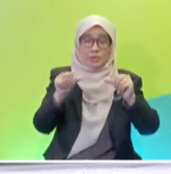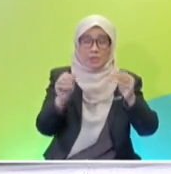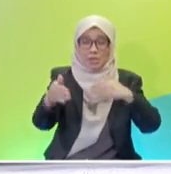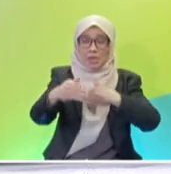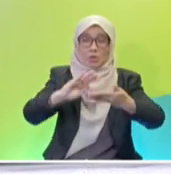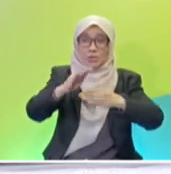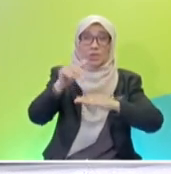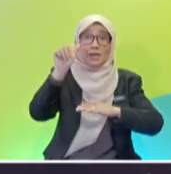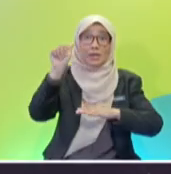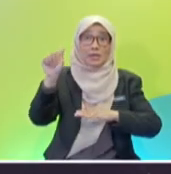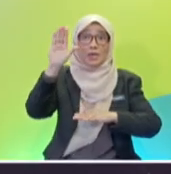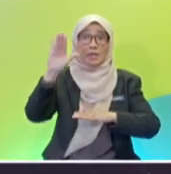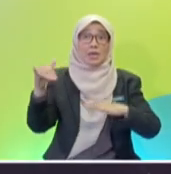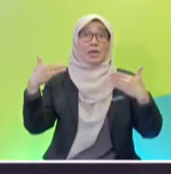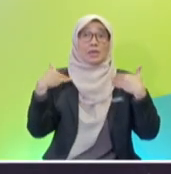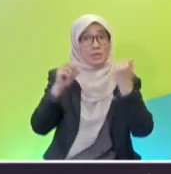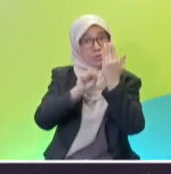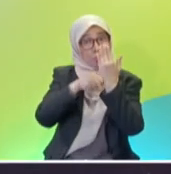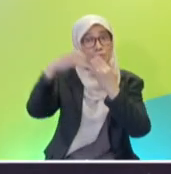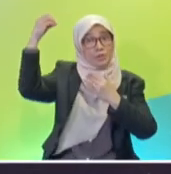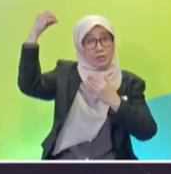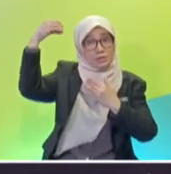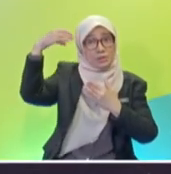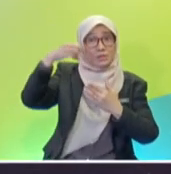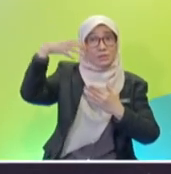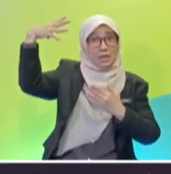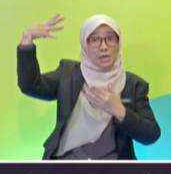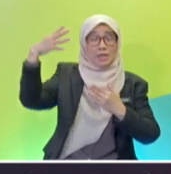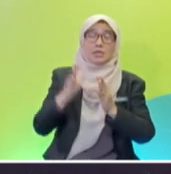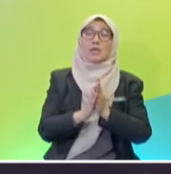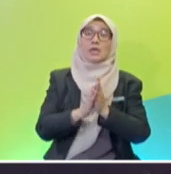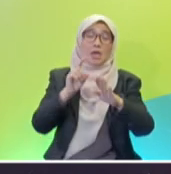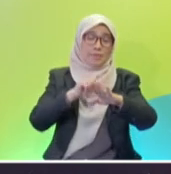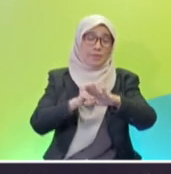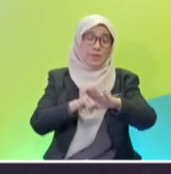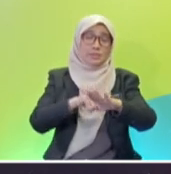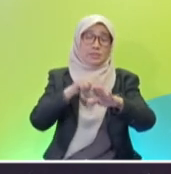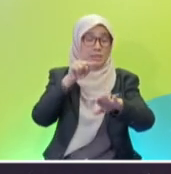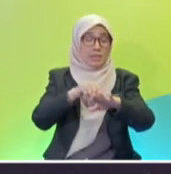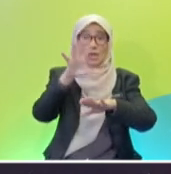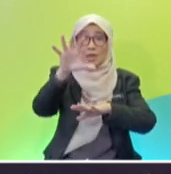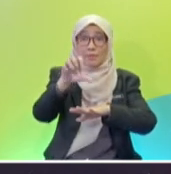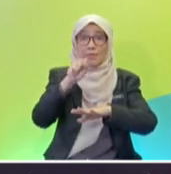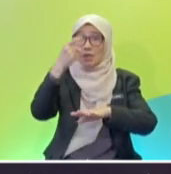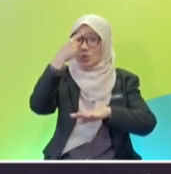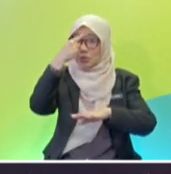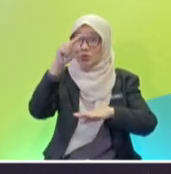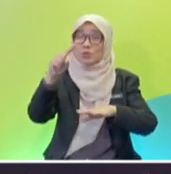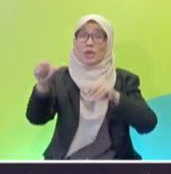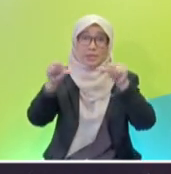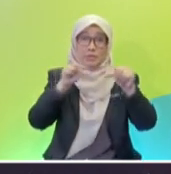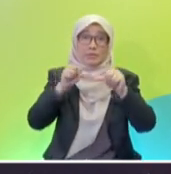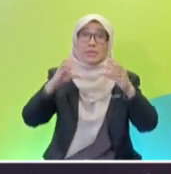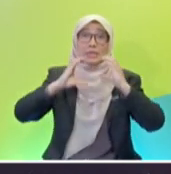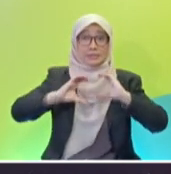sumber cahaya terang, masa yang diambil untuk selesaikan aktiviti adalah lebih cepat.